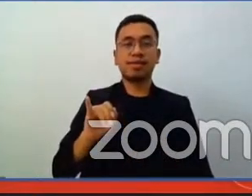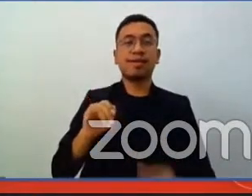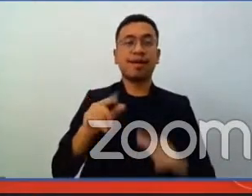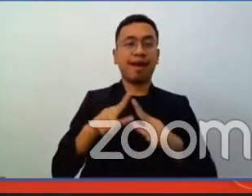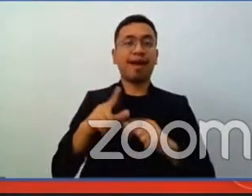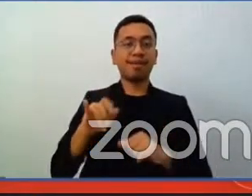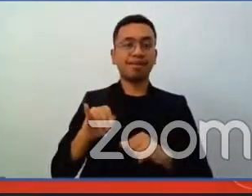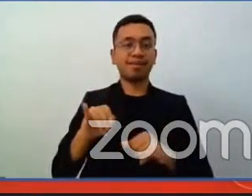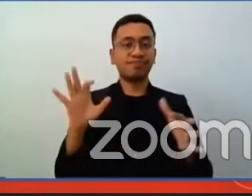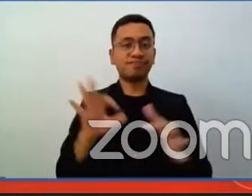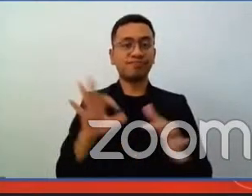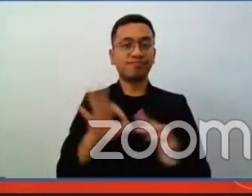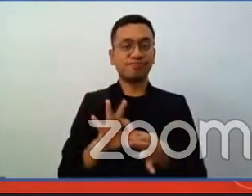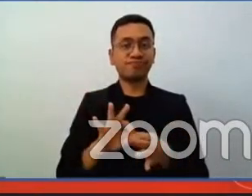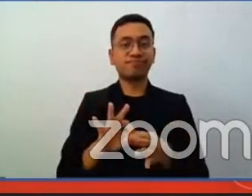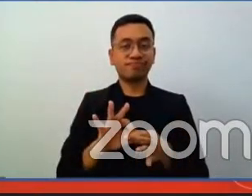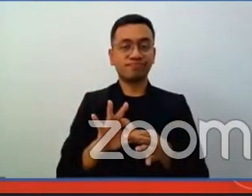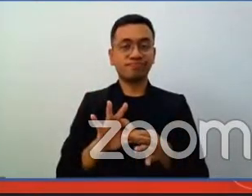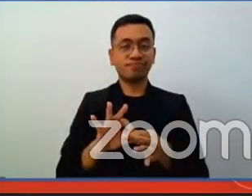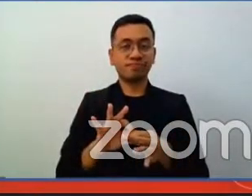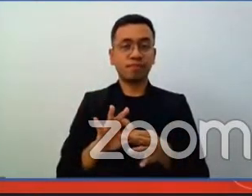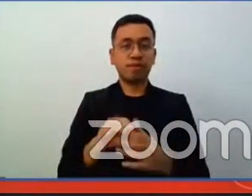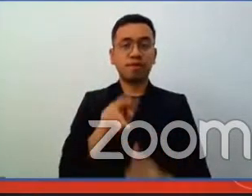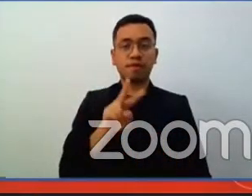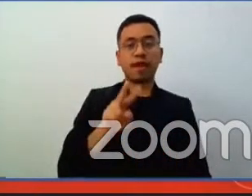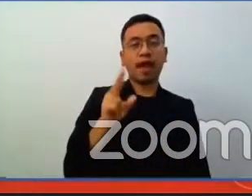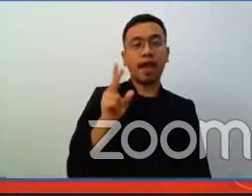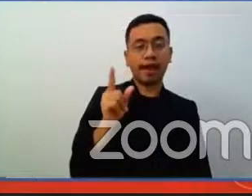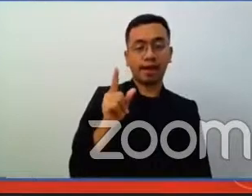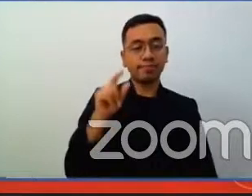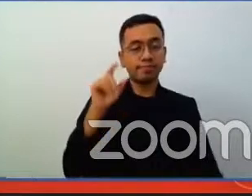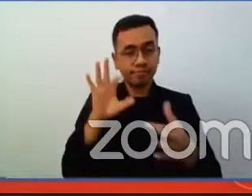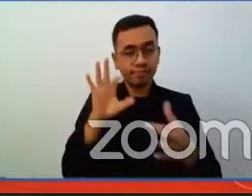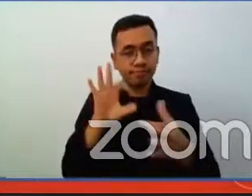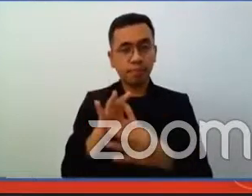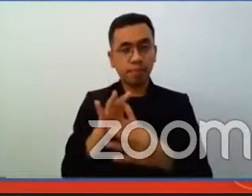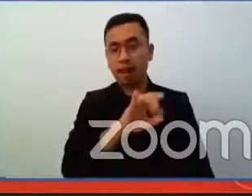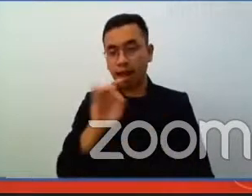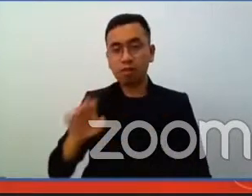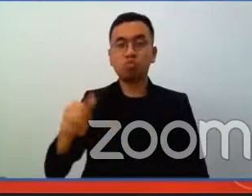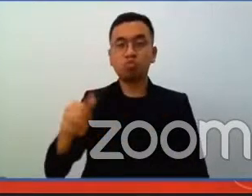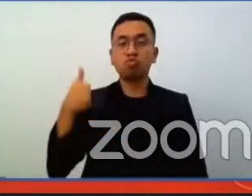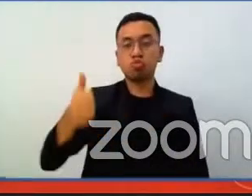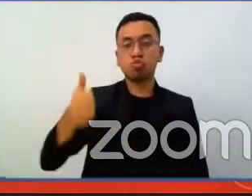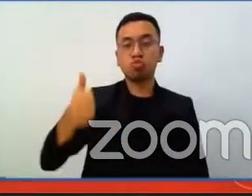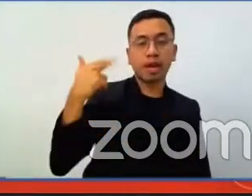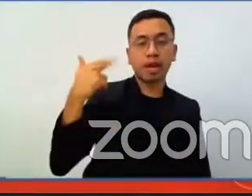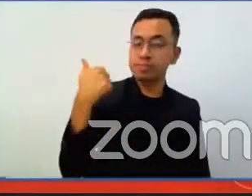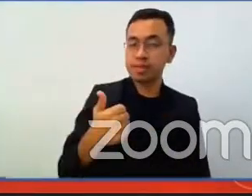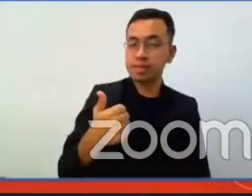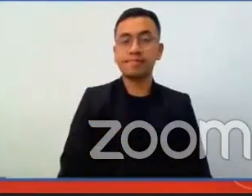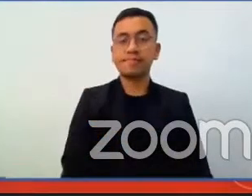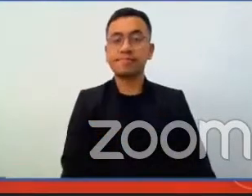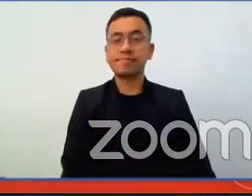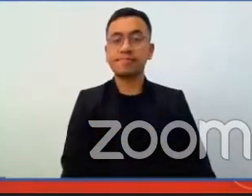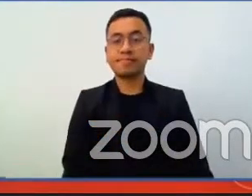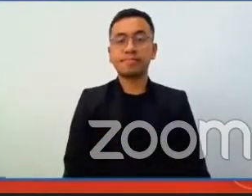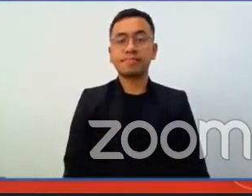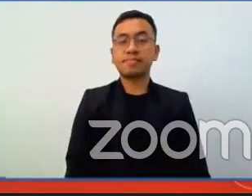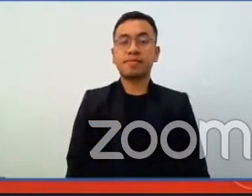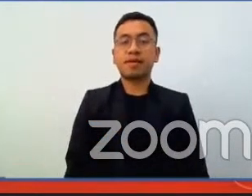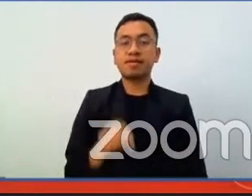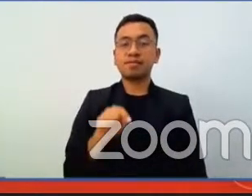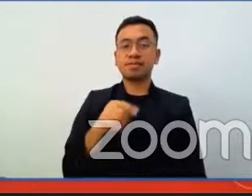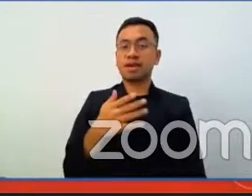artificial intelligence, digabungkan dengan virtual realistis, ini akan menjadi sangat bagus sekali ke depan.